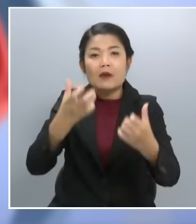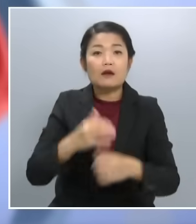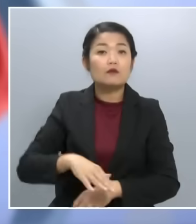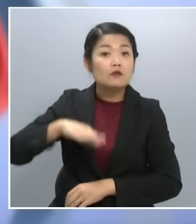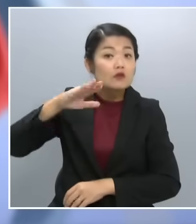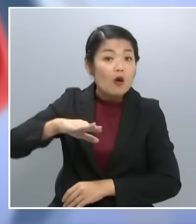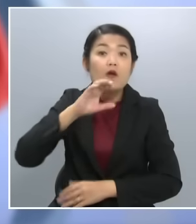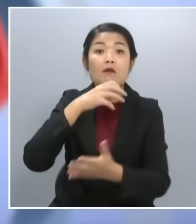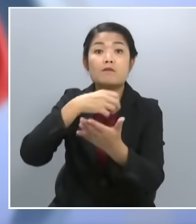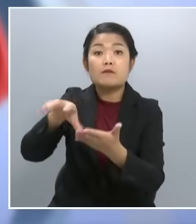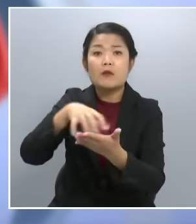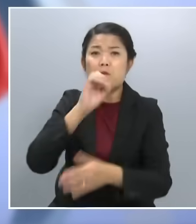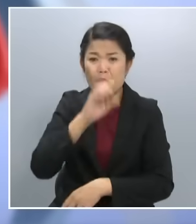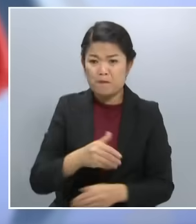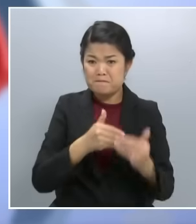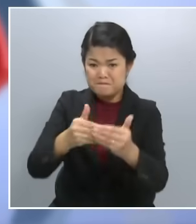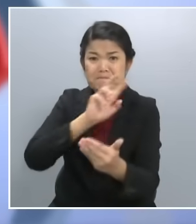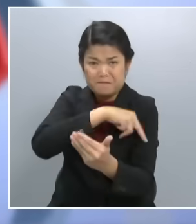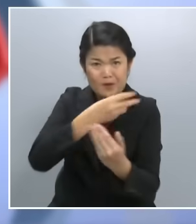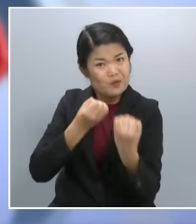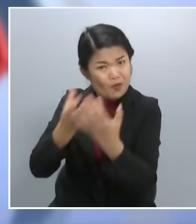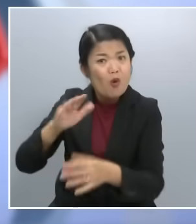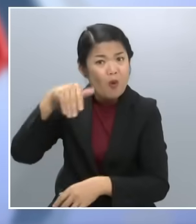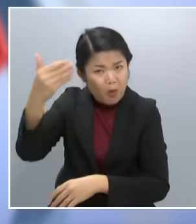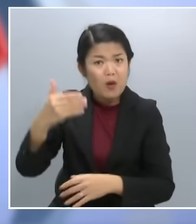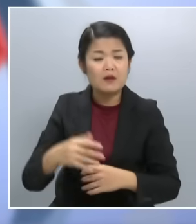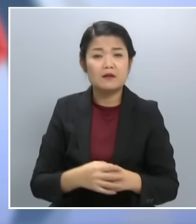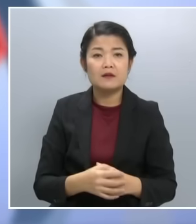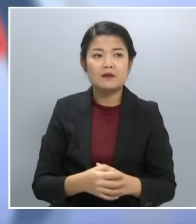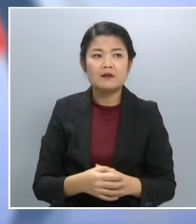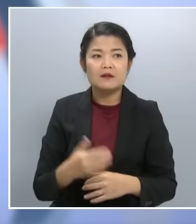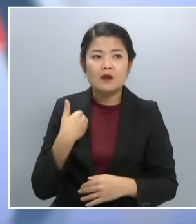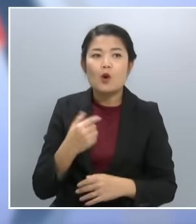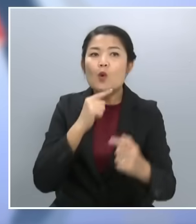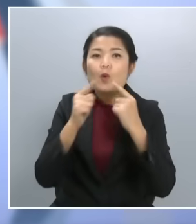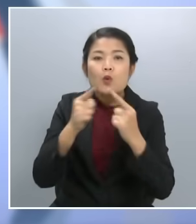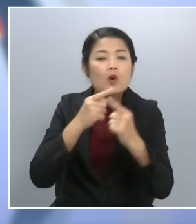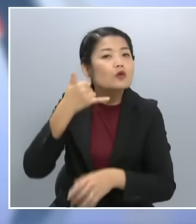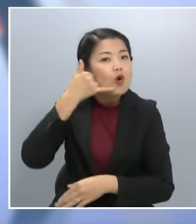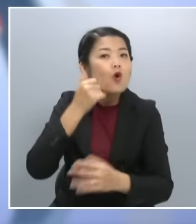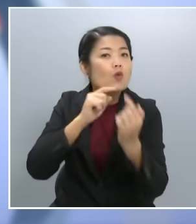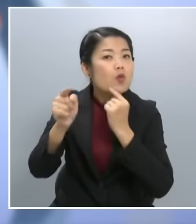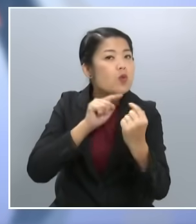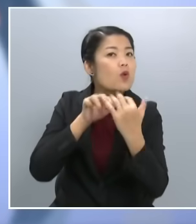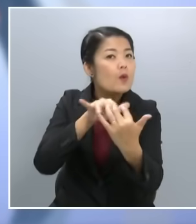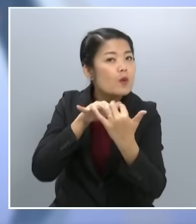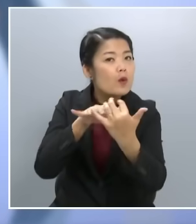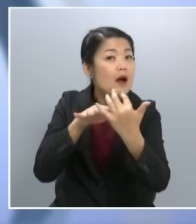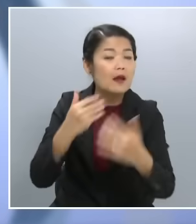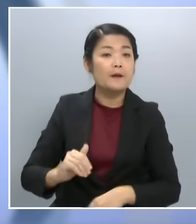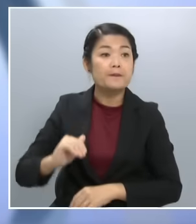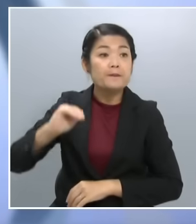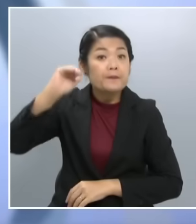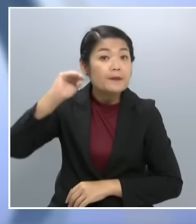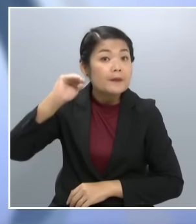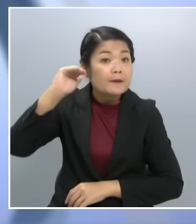ว่าก็พาพี่ไปโรงพยาบาลก่อนสิเออระหว่างนั้นก็มีการพูดคุยกันทีเนี้ทางฝั่งพี่ได้ยินเสียงมานะ